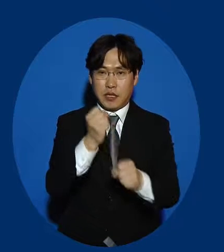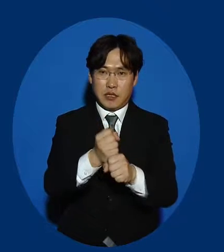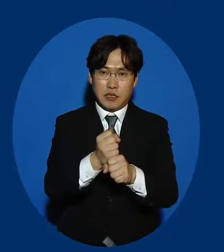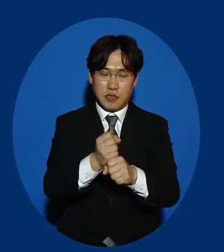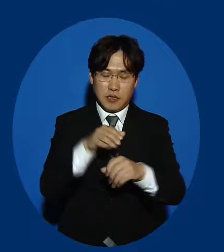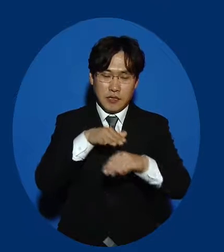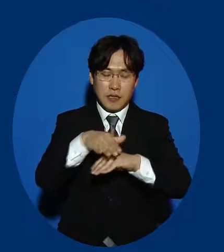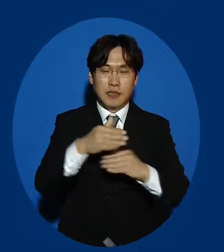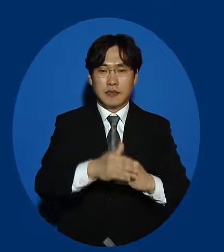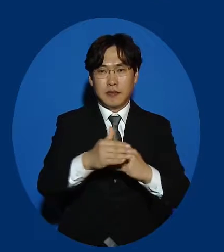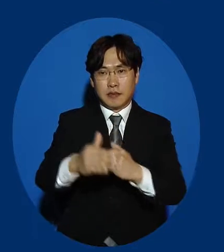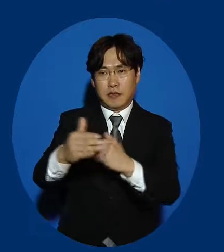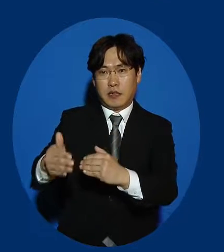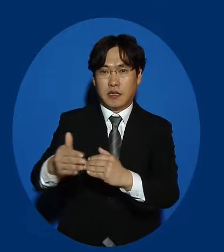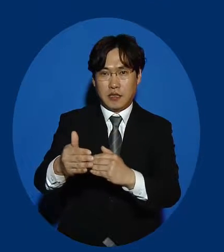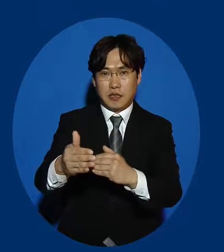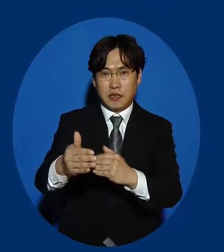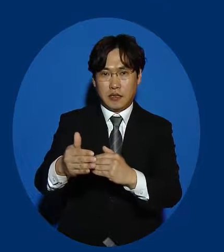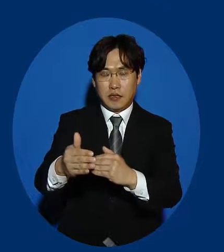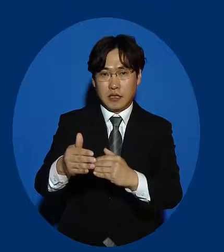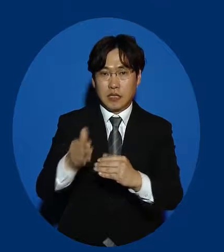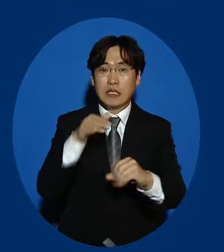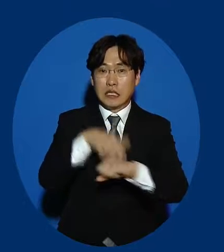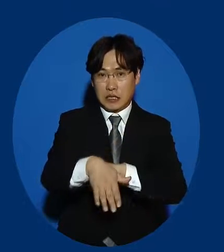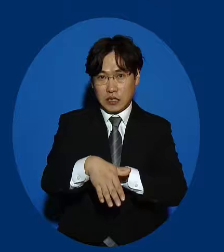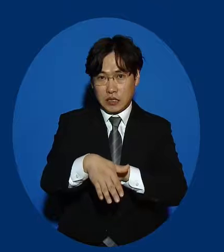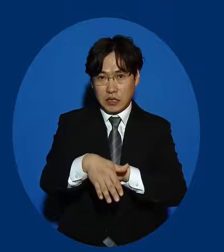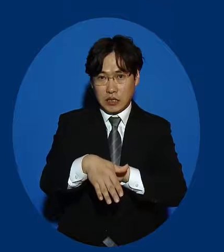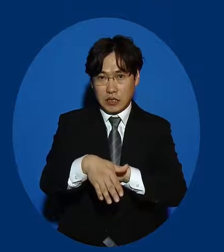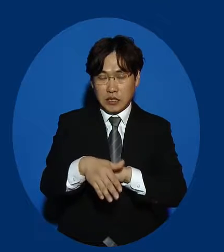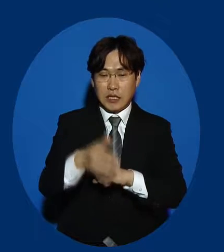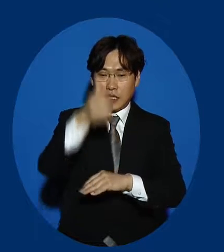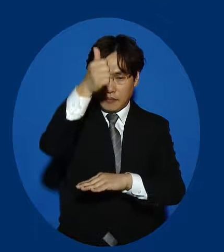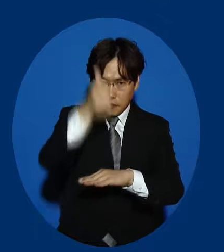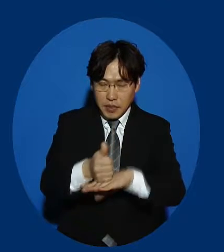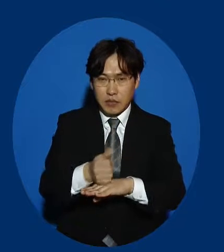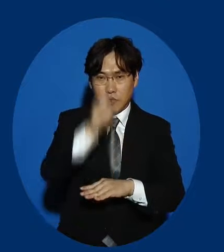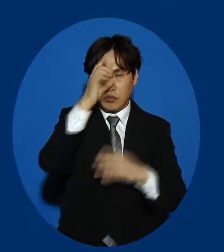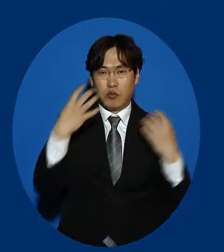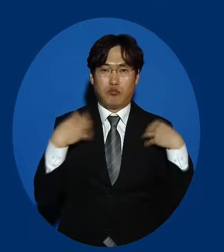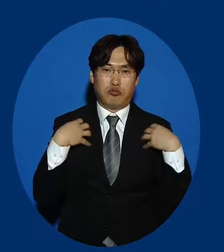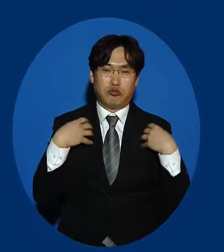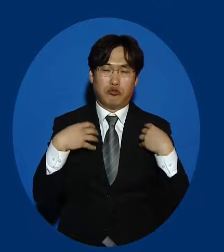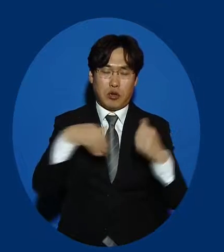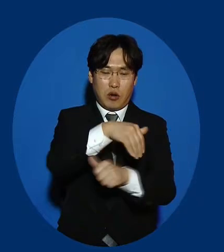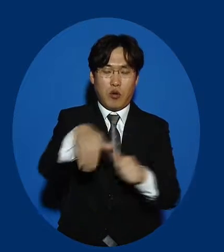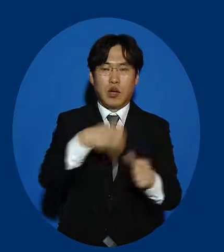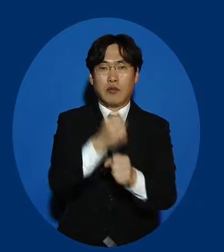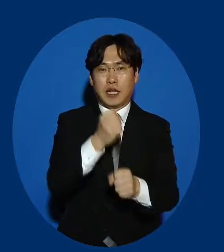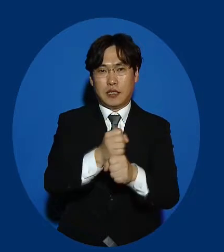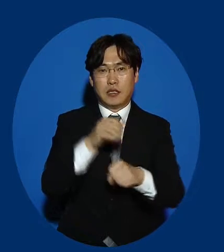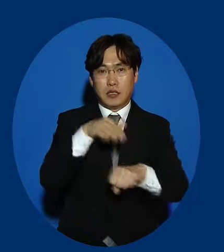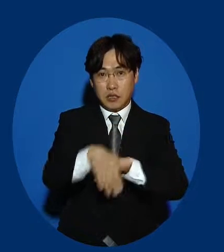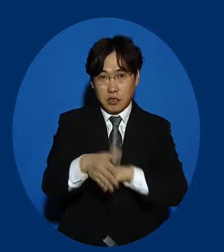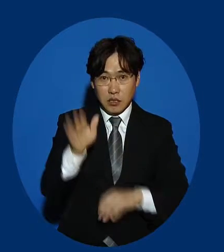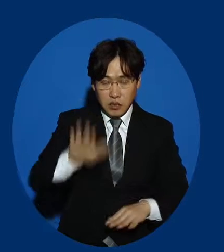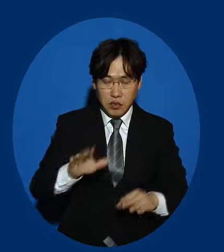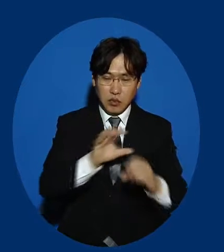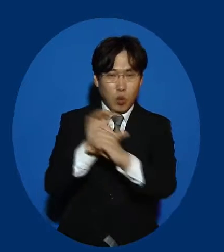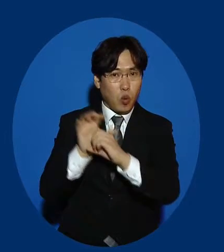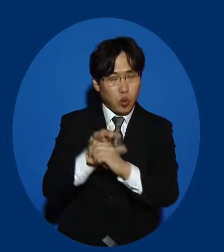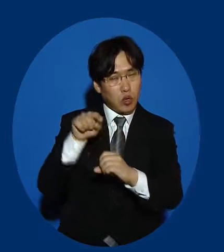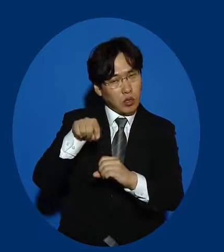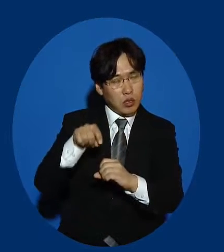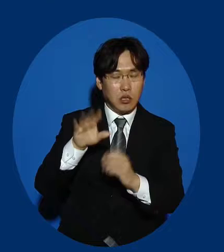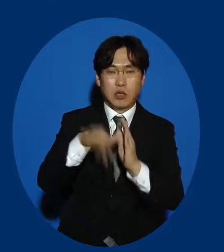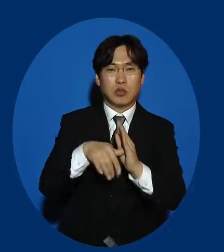정책은 보수적이에요. 보수적일 수밖에 없어요. 그러다 보니까 제일 늦게 어떤 환경이 구축이 돼야 정책이 나오는데 이번 코로나19는 좀